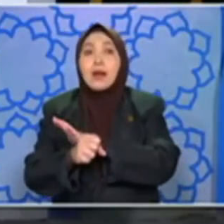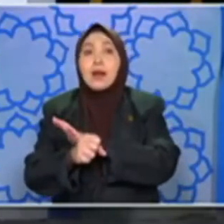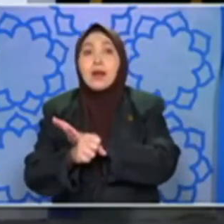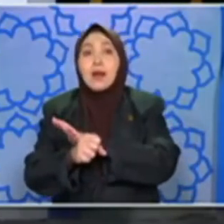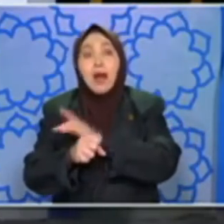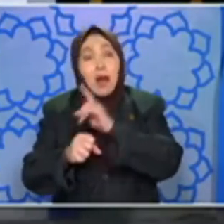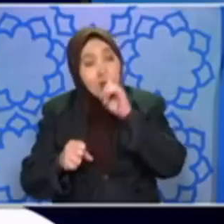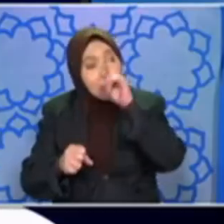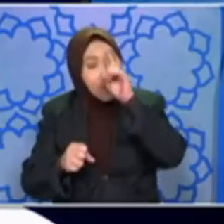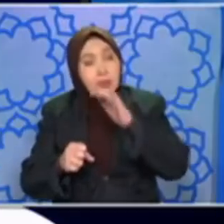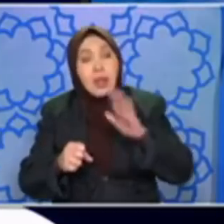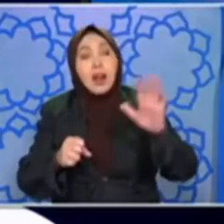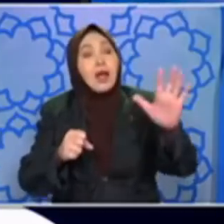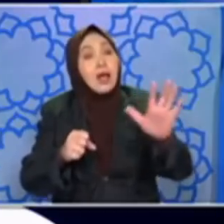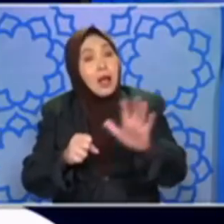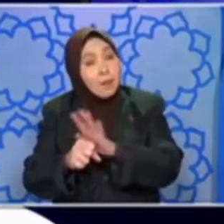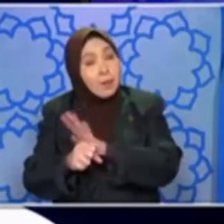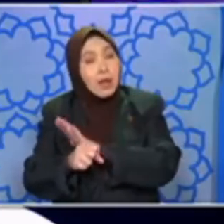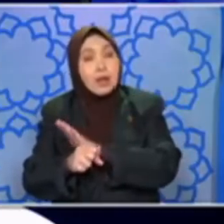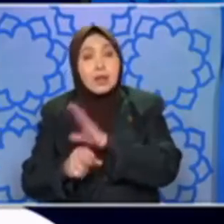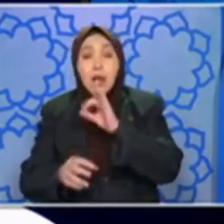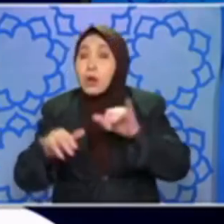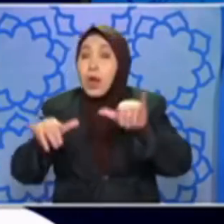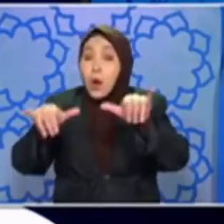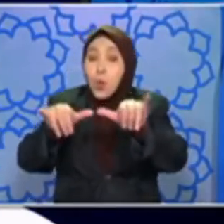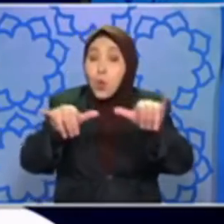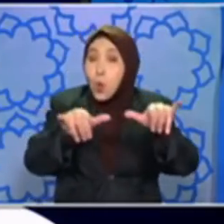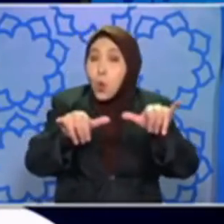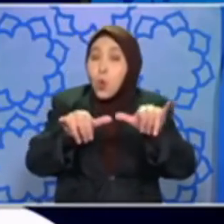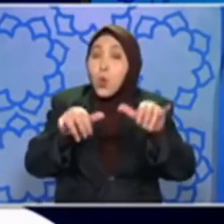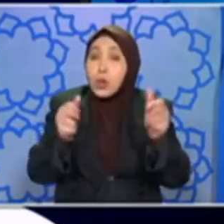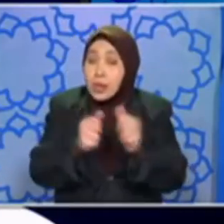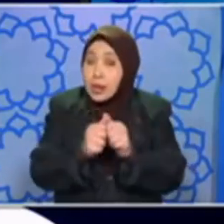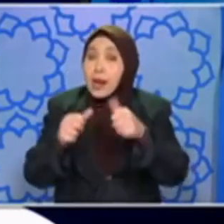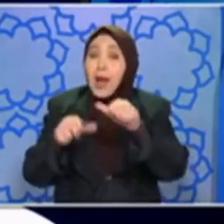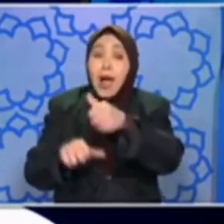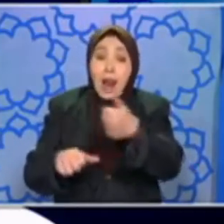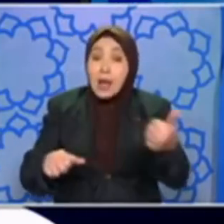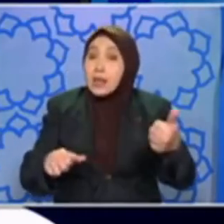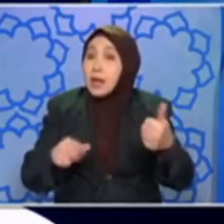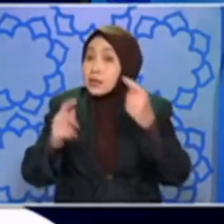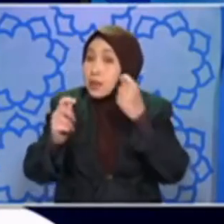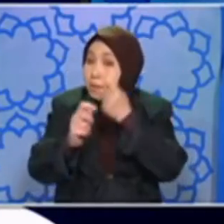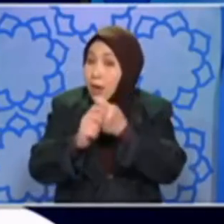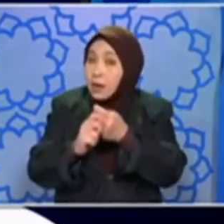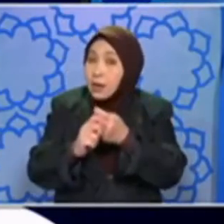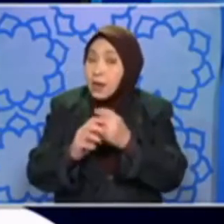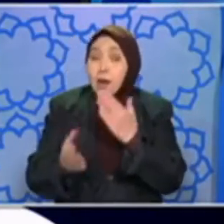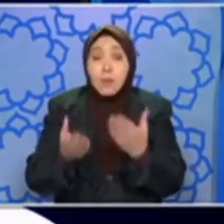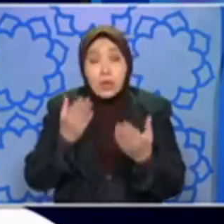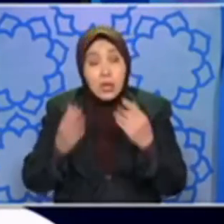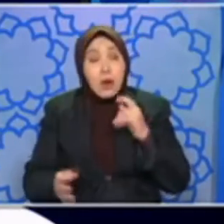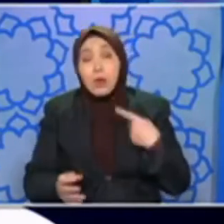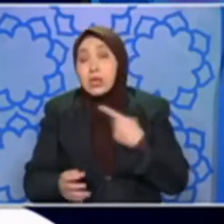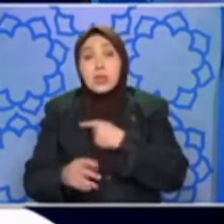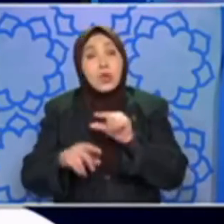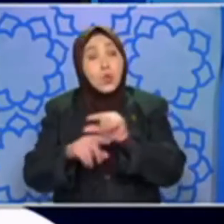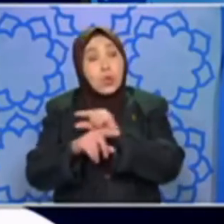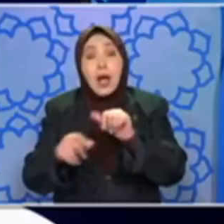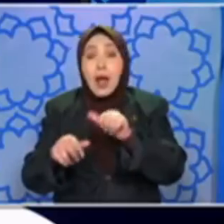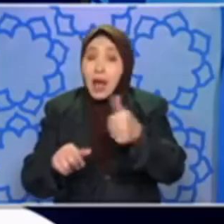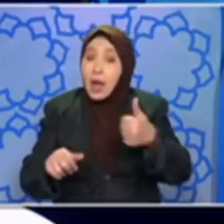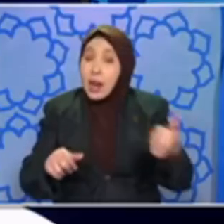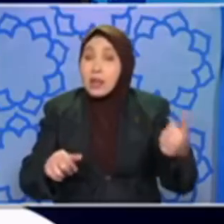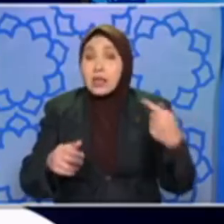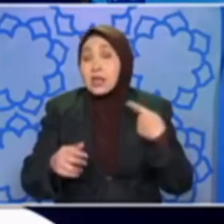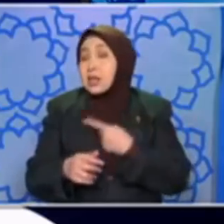bil qistasil mustaqim. Kalau nak ukur dengan alat yang tepat. Ya, mungkin kalau kita guna alat-alat ini Ustaz ya, kita tak